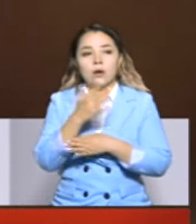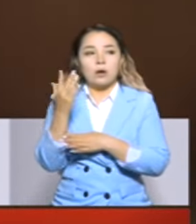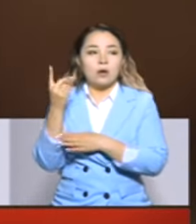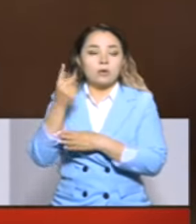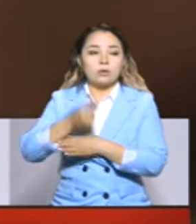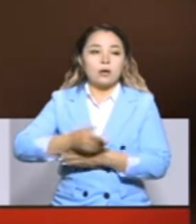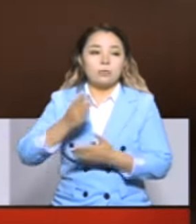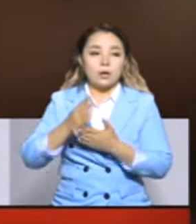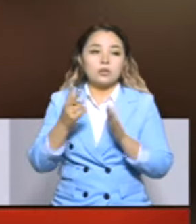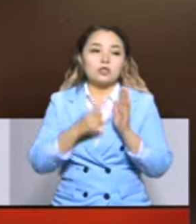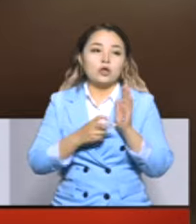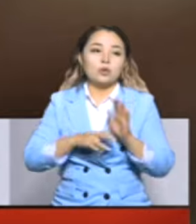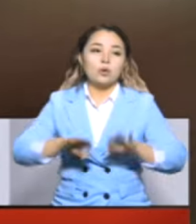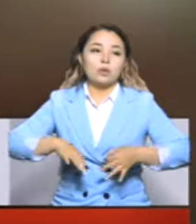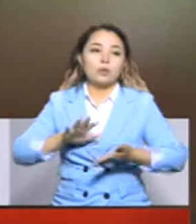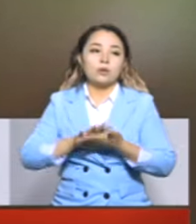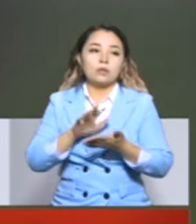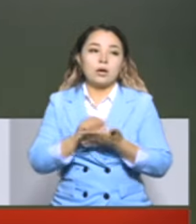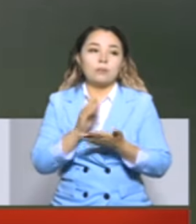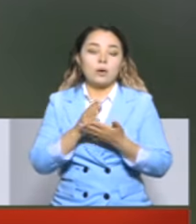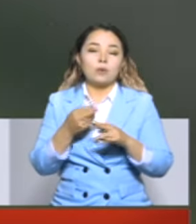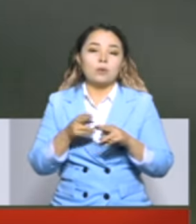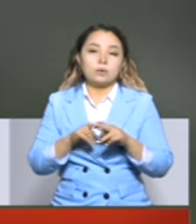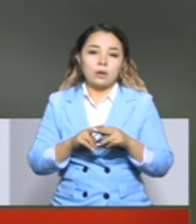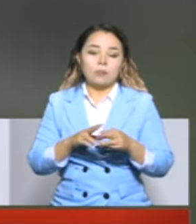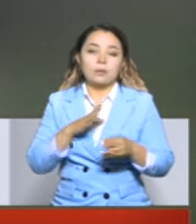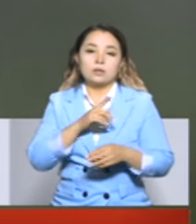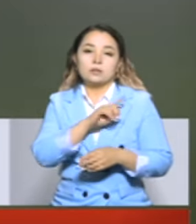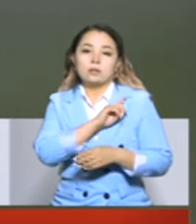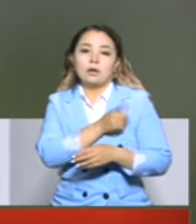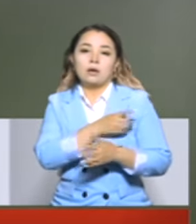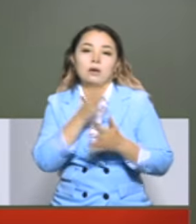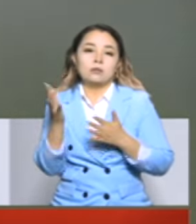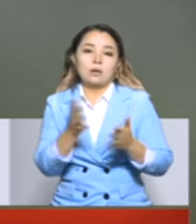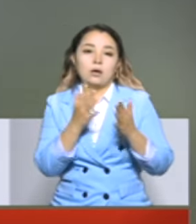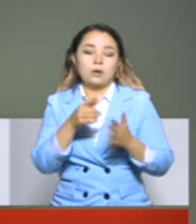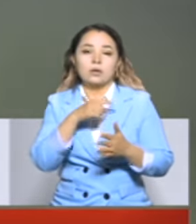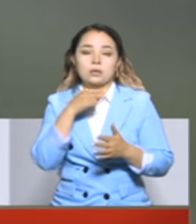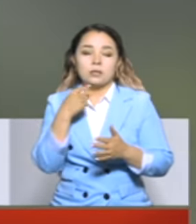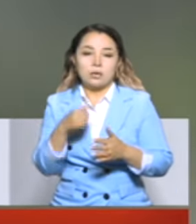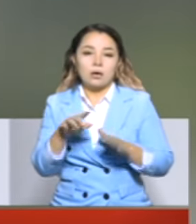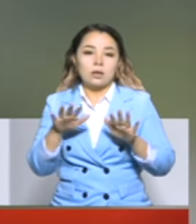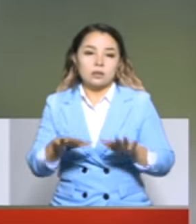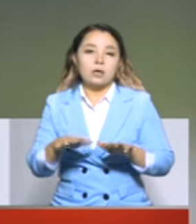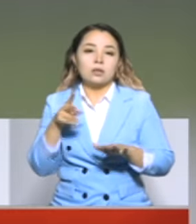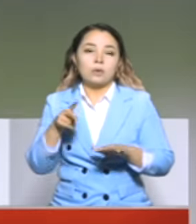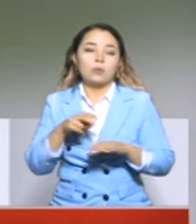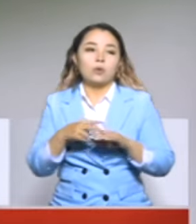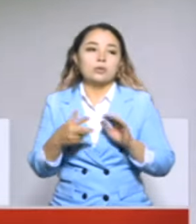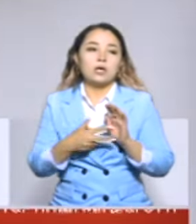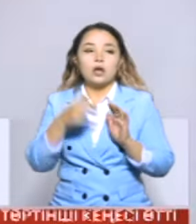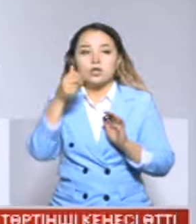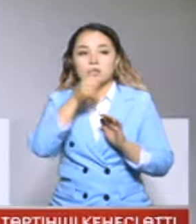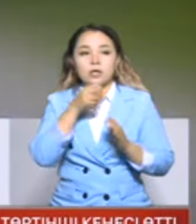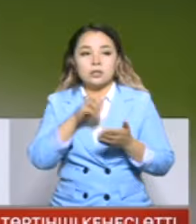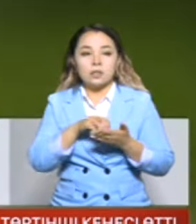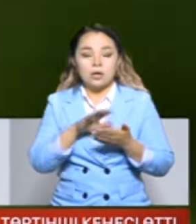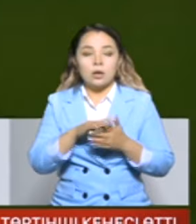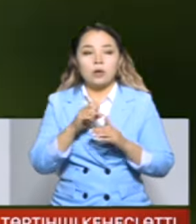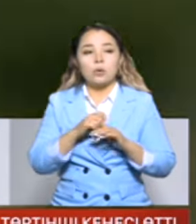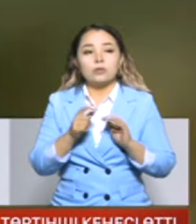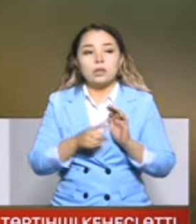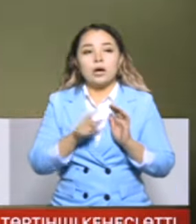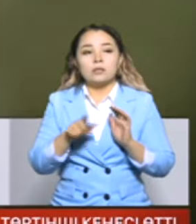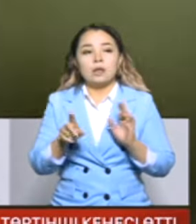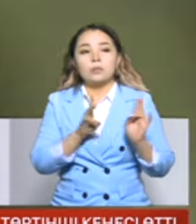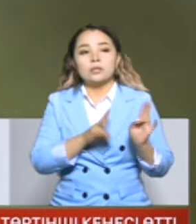тұрлатты. 700 көлік бүлінді. Соңғы рет мұндай қатты дауыл Ресей астанасында 2018 жылы тіркеліп, 17 адам жарақат алған.